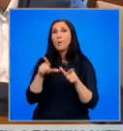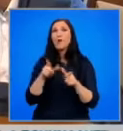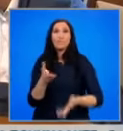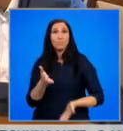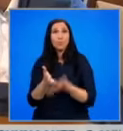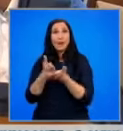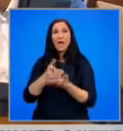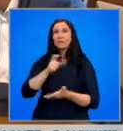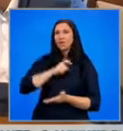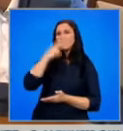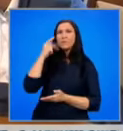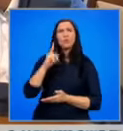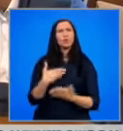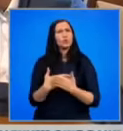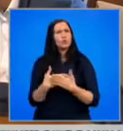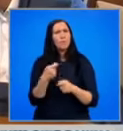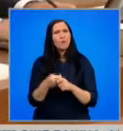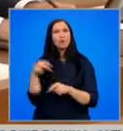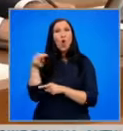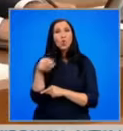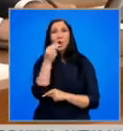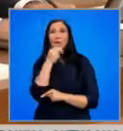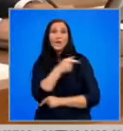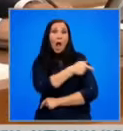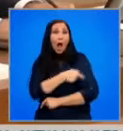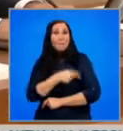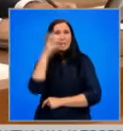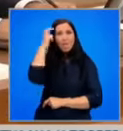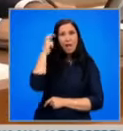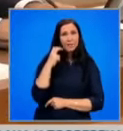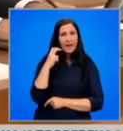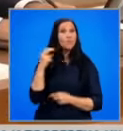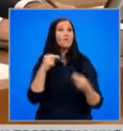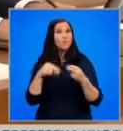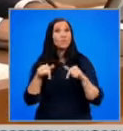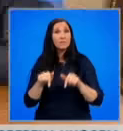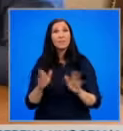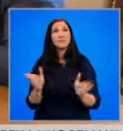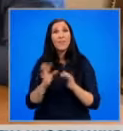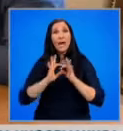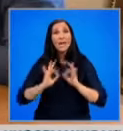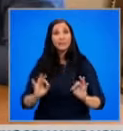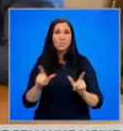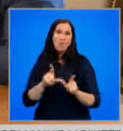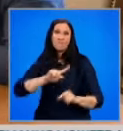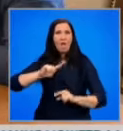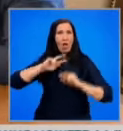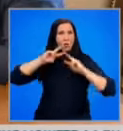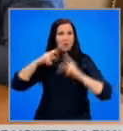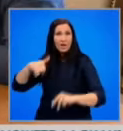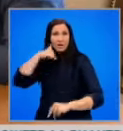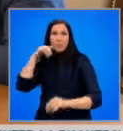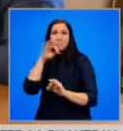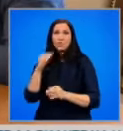частна фирма, която доскоро извършваше контрола на храните на капитан Андреево. В комисията днес стана ясно, че Мулов не отговаря на телефоните си, нито